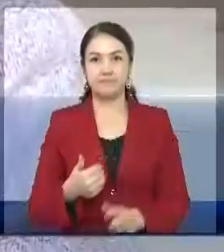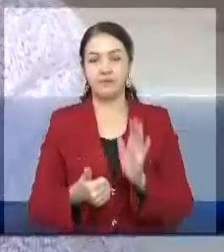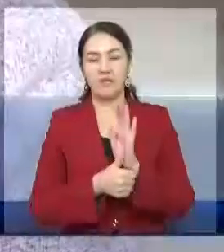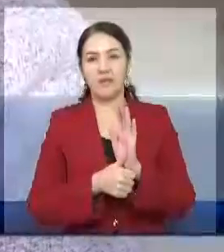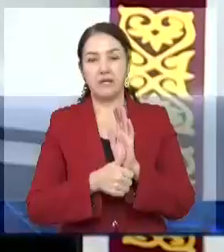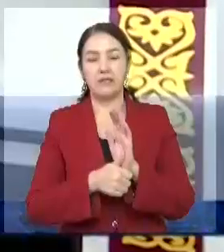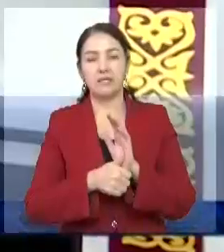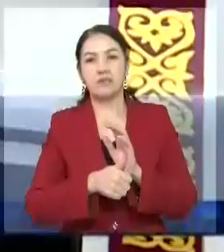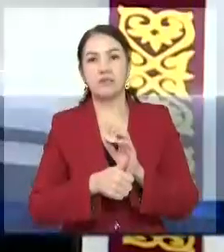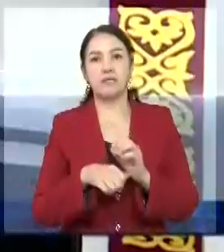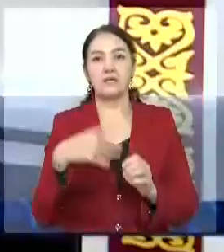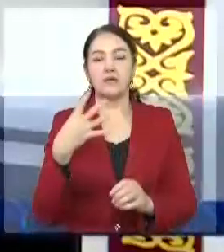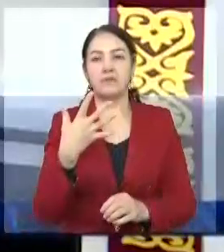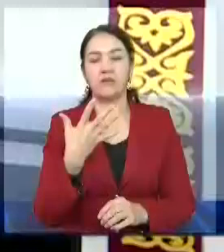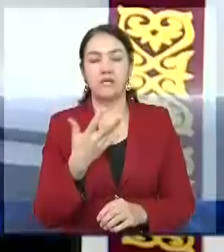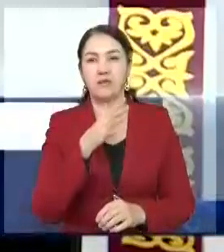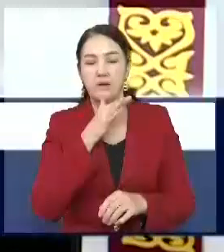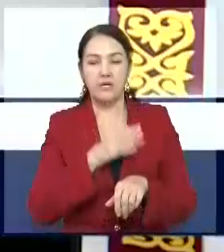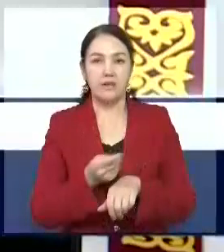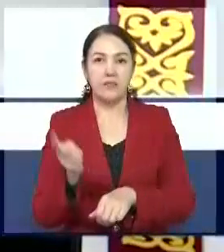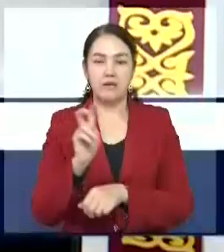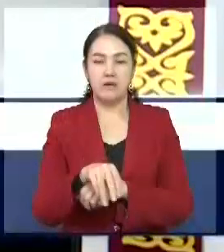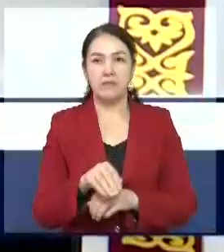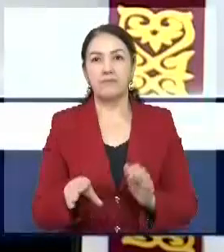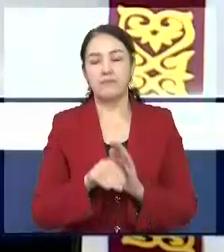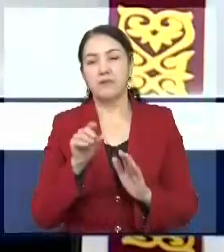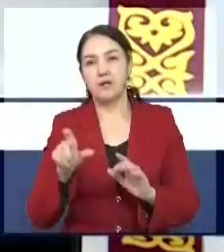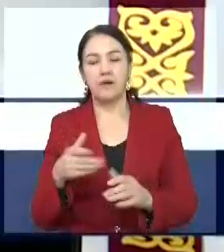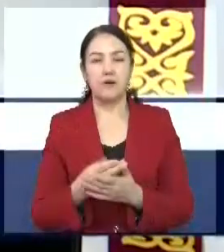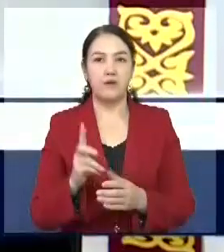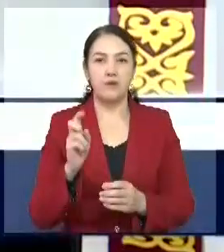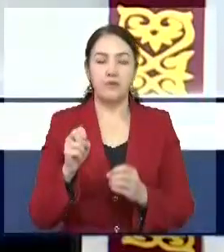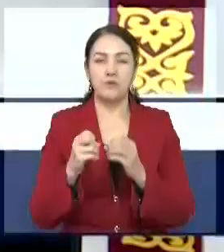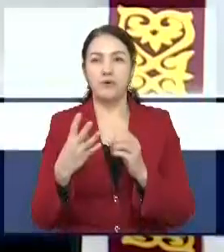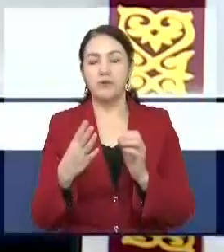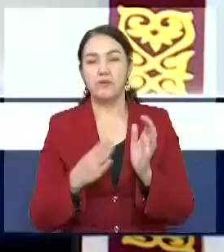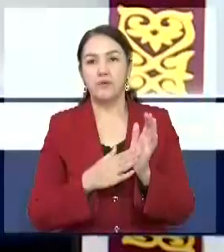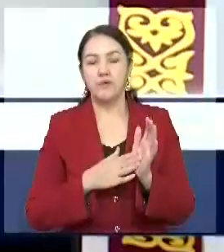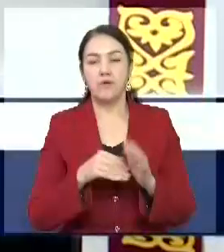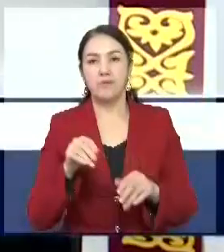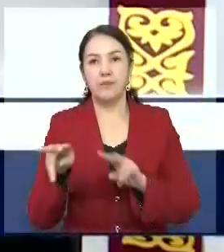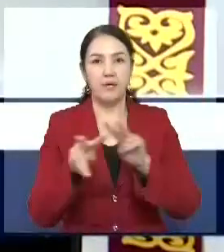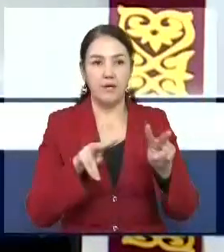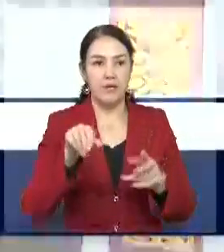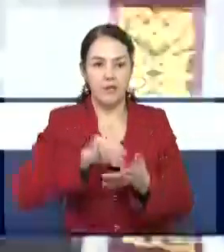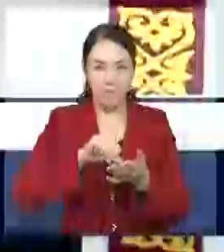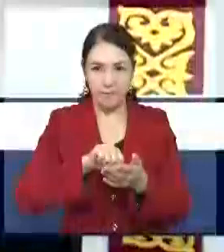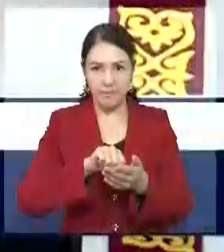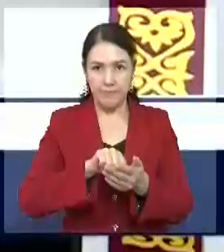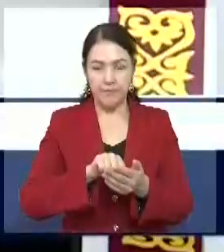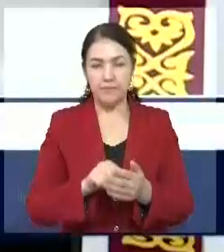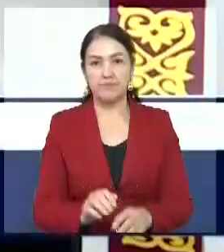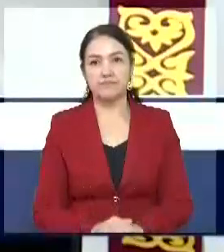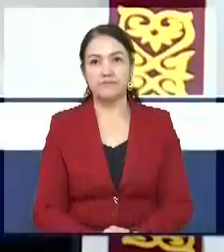15 қалғанда келдік. Кандидаттарды сайлау үшін құрылған 219 учаскеге бақылаушы есебінде қатысып отырмын.